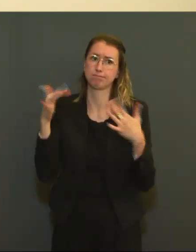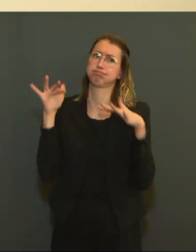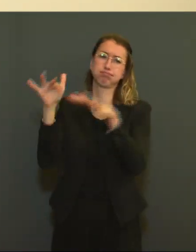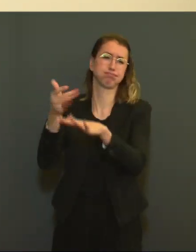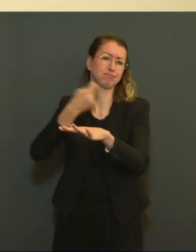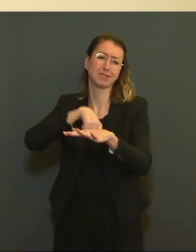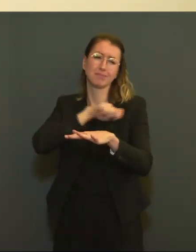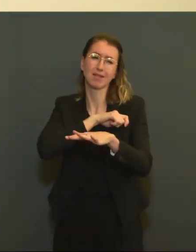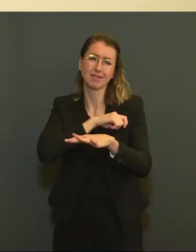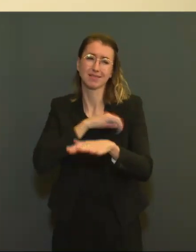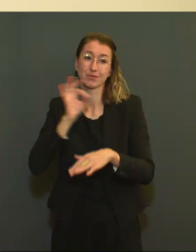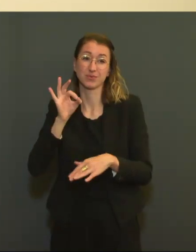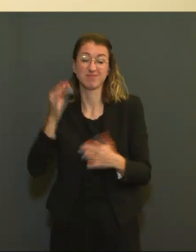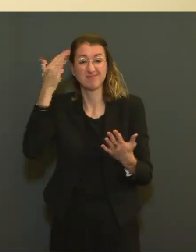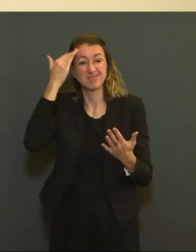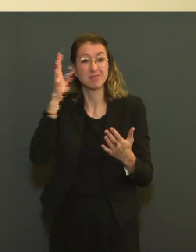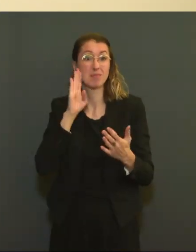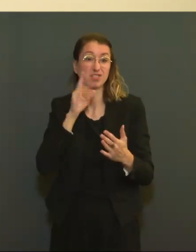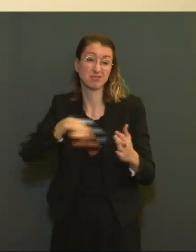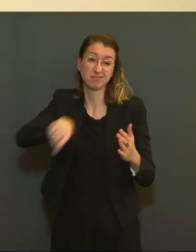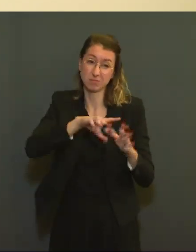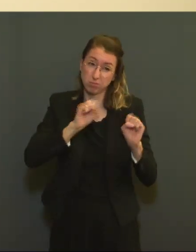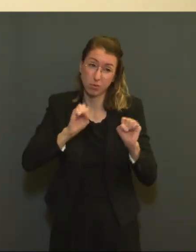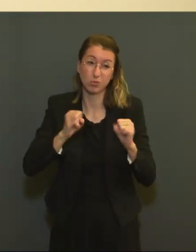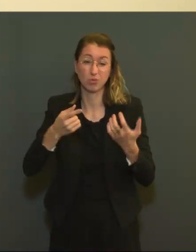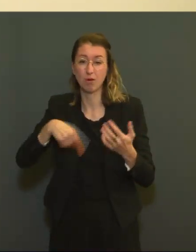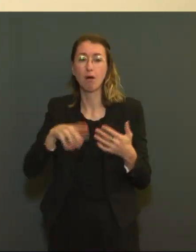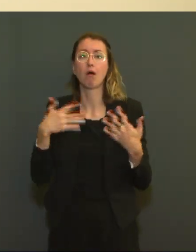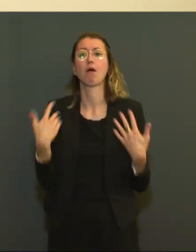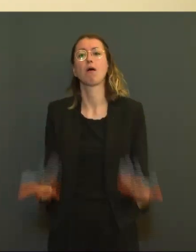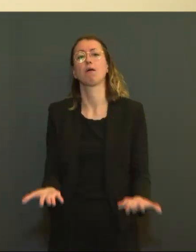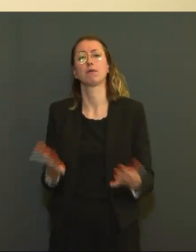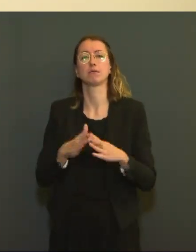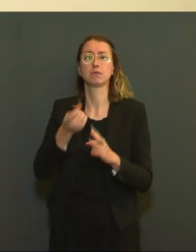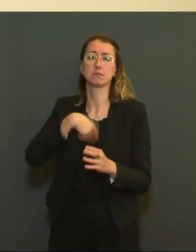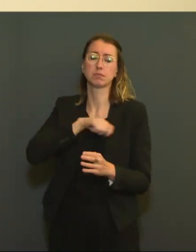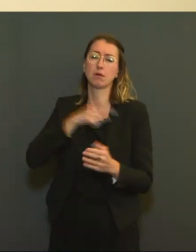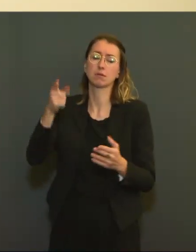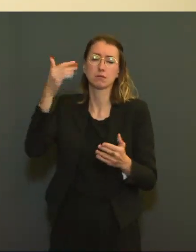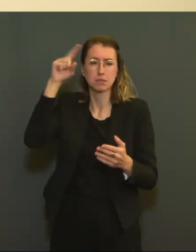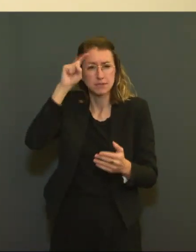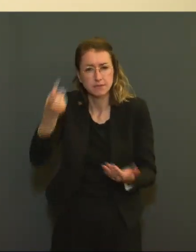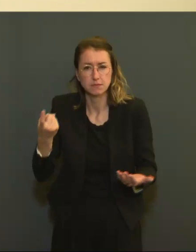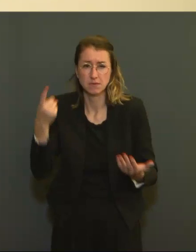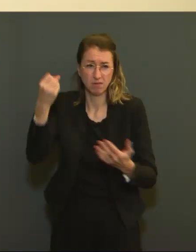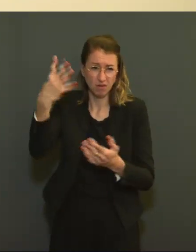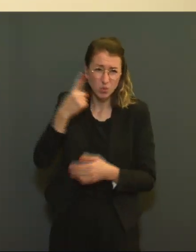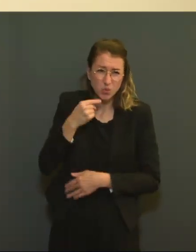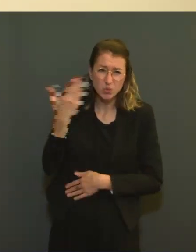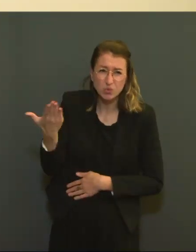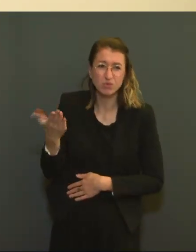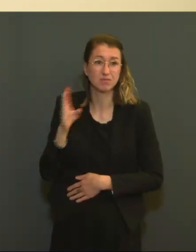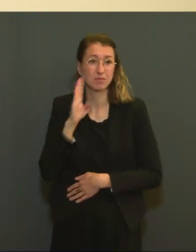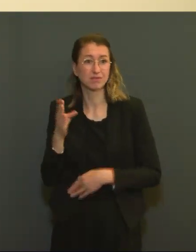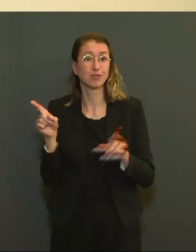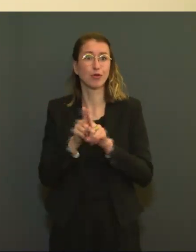partie significative de la population belge. Vous devinez donc que ceci n'a pas été pris à la légère.